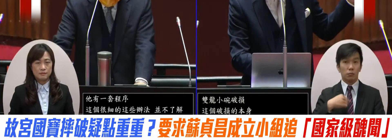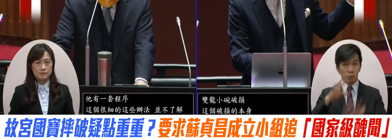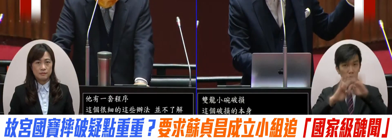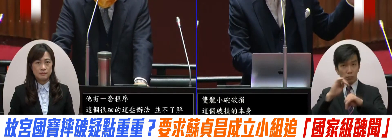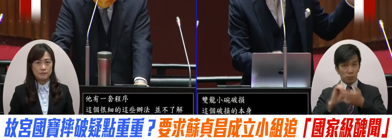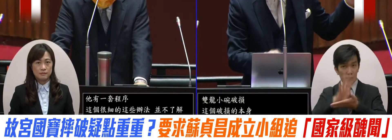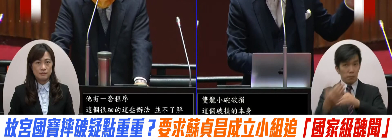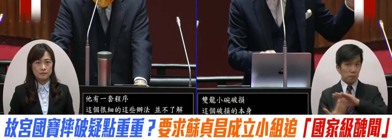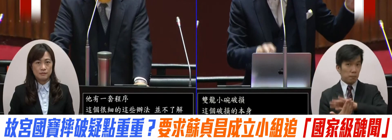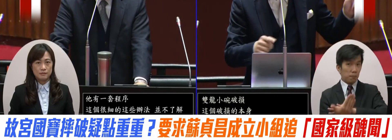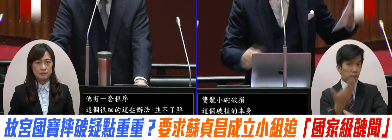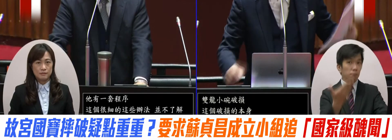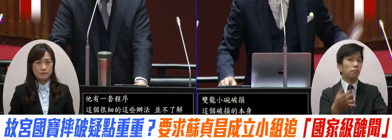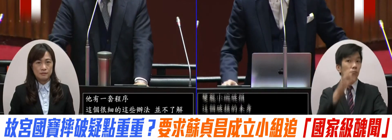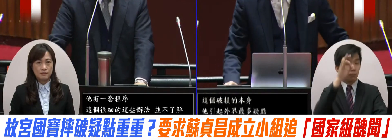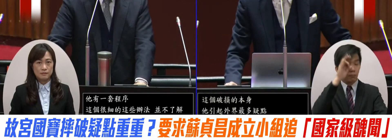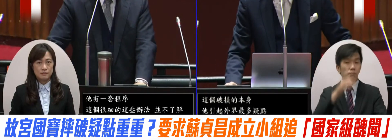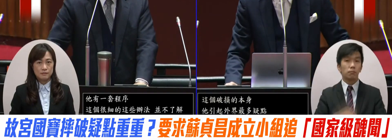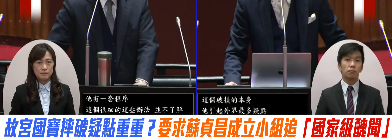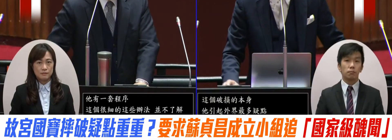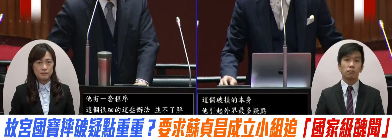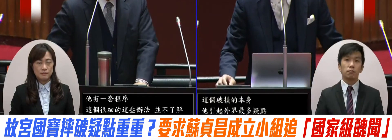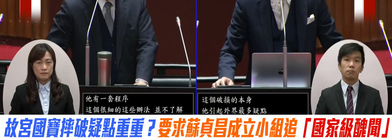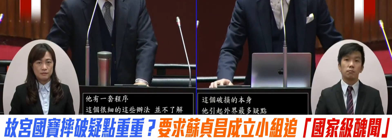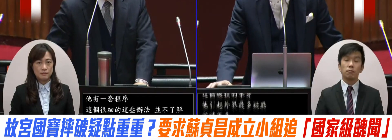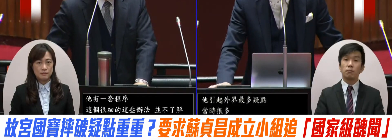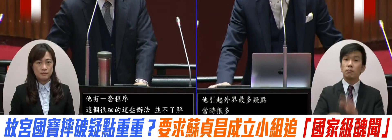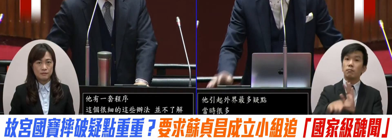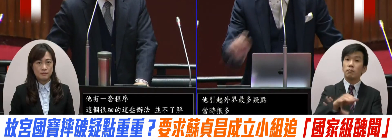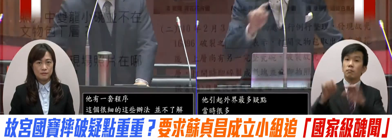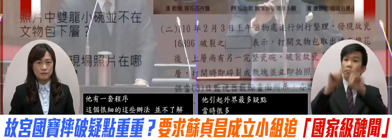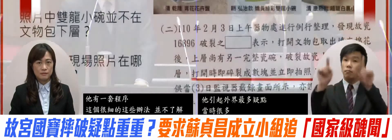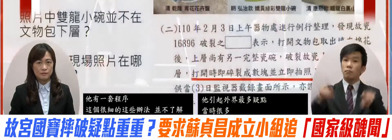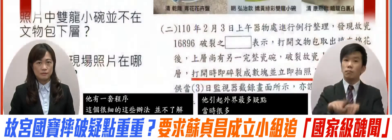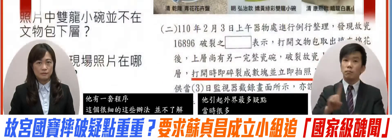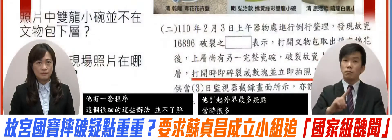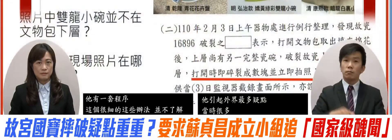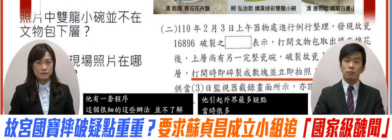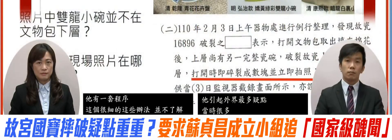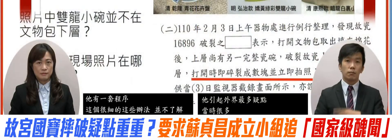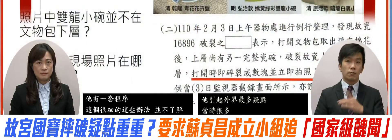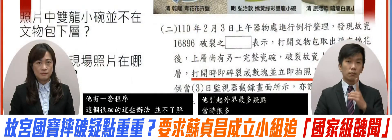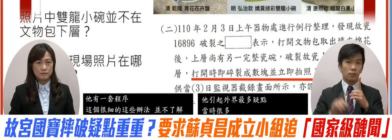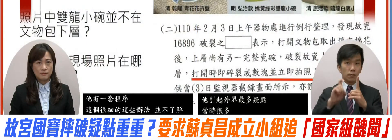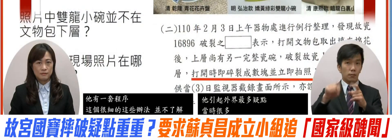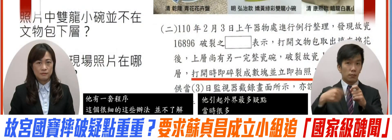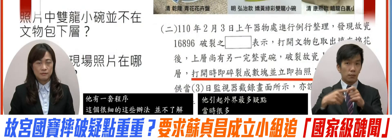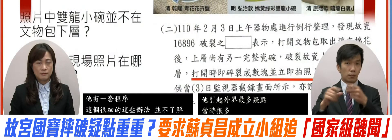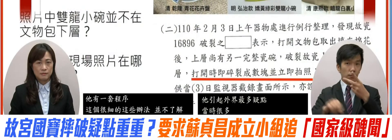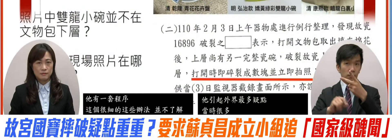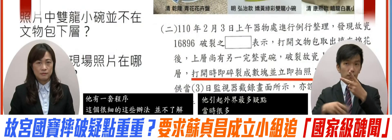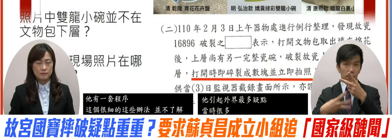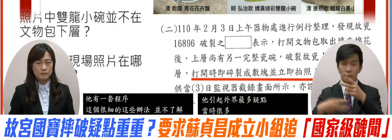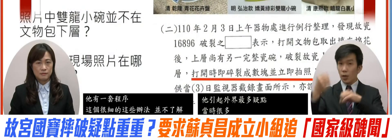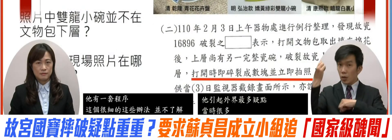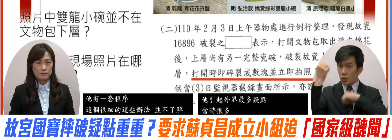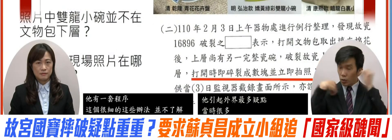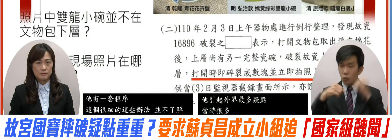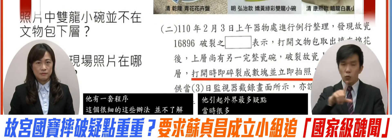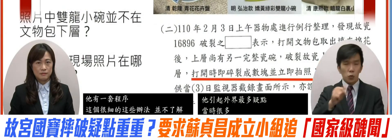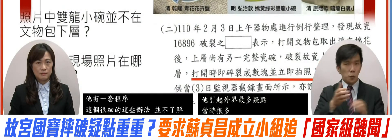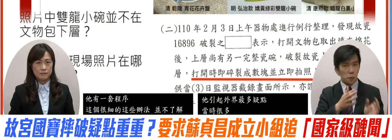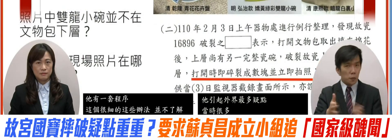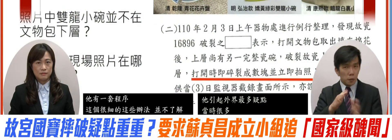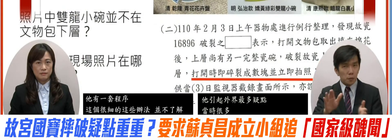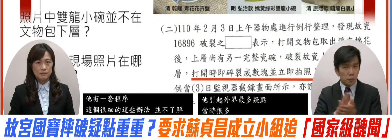边秀给你看，它右边上面就写说，110年2月3号上午器物处进行例行整理，发现